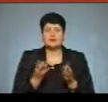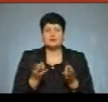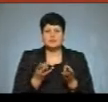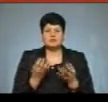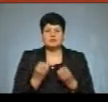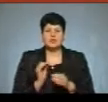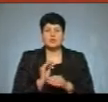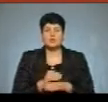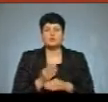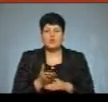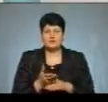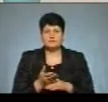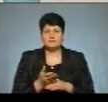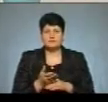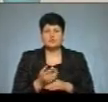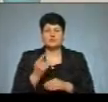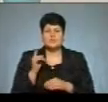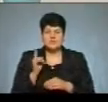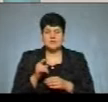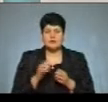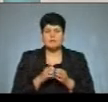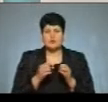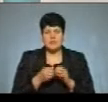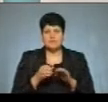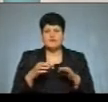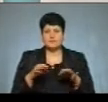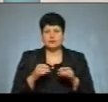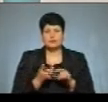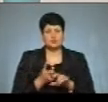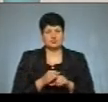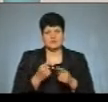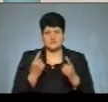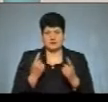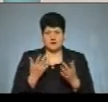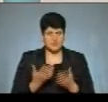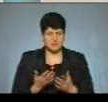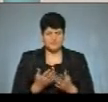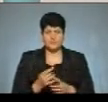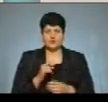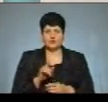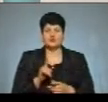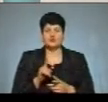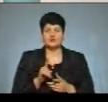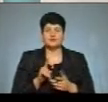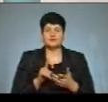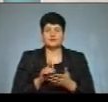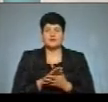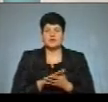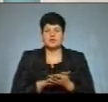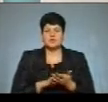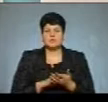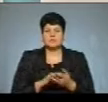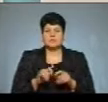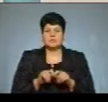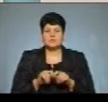ще додаткових? Ну, ви знаєте, потреба в автомобілях дуже велика, тому що зношуваність автомобіля екстреної